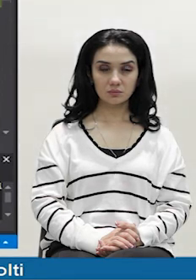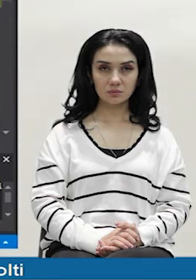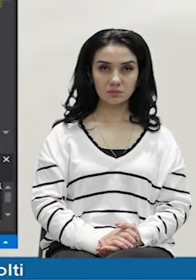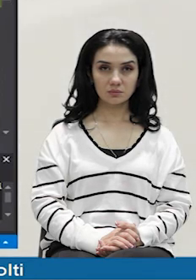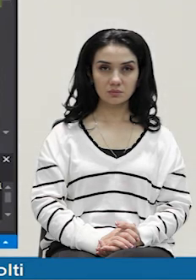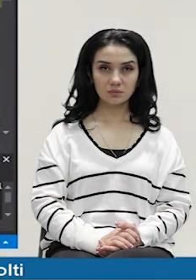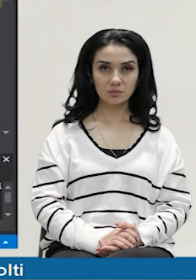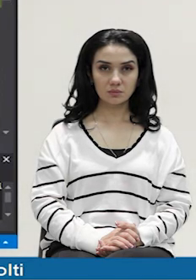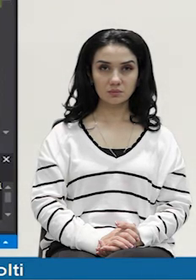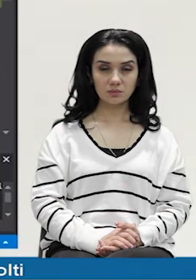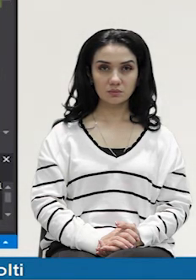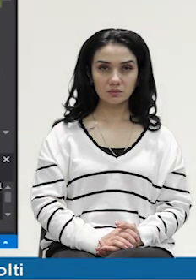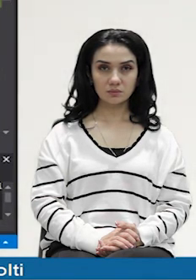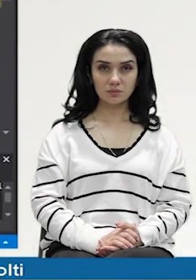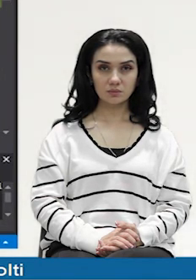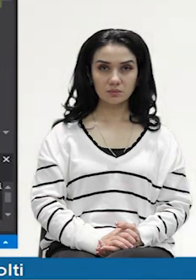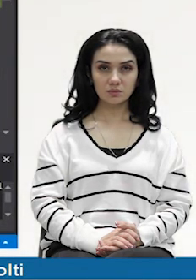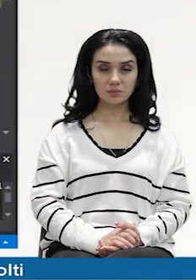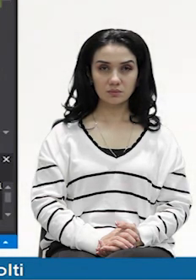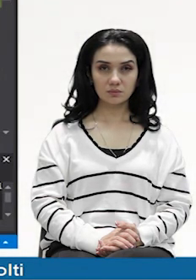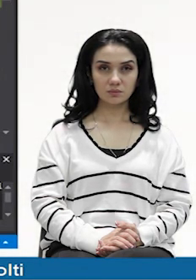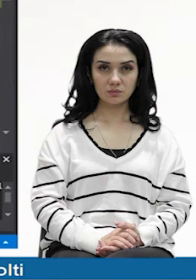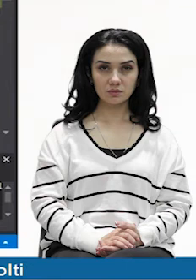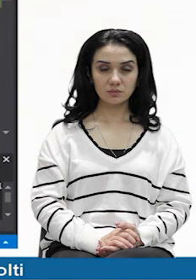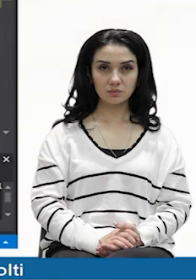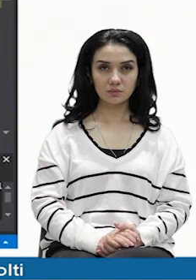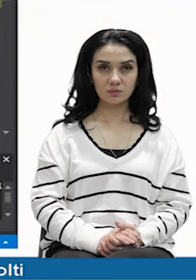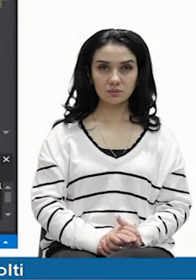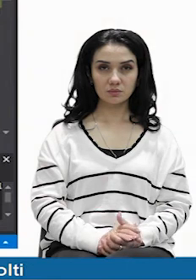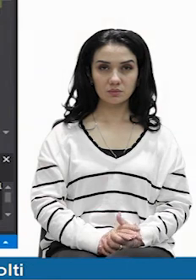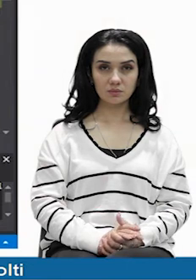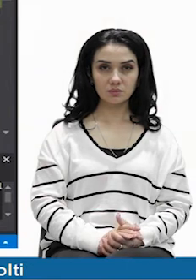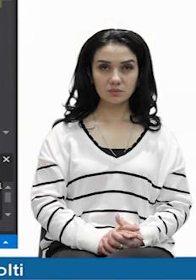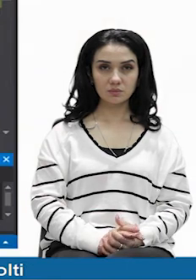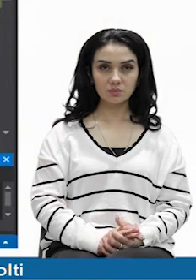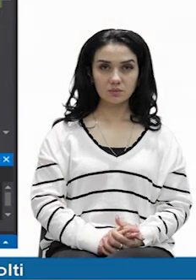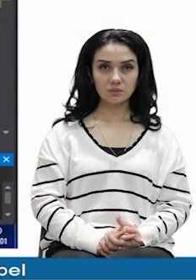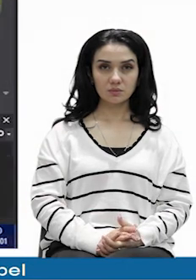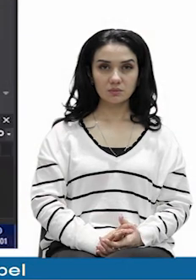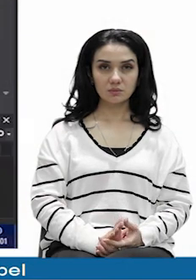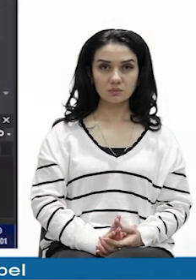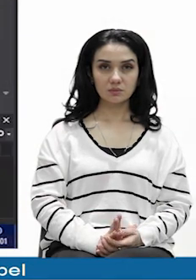switchni orasiga bitta probel chiqarib qo'yaman. Right. Mana probel chiqarib qo'ydim.